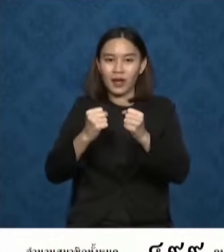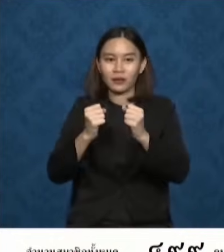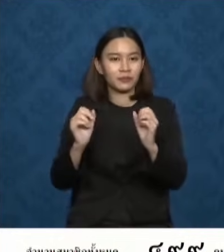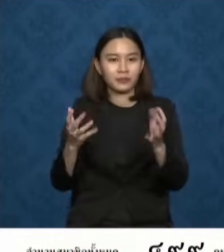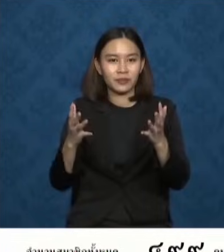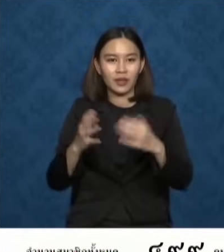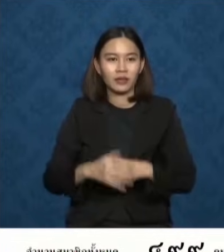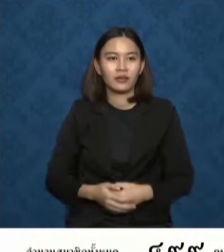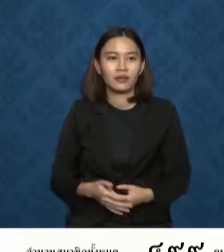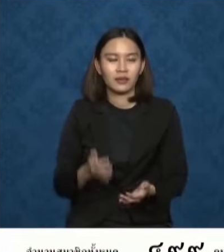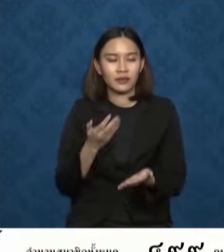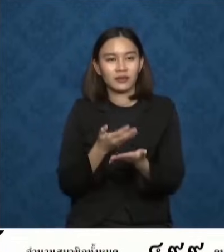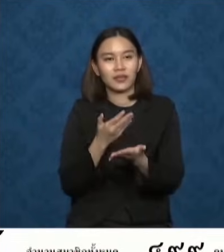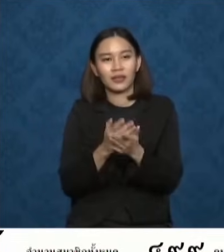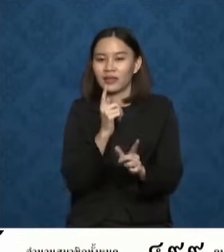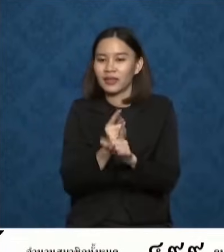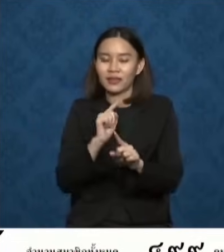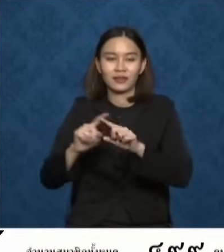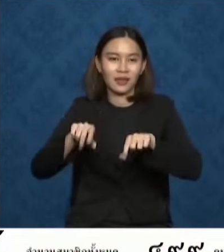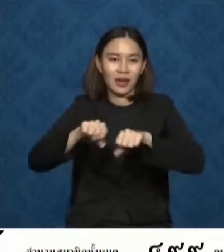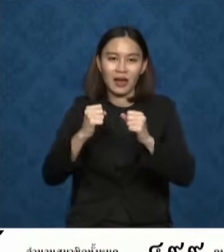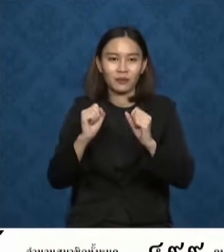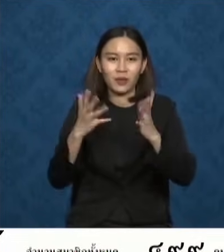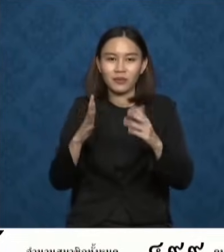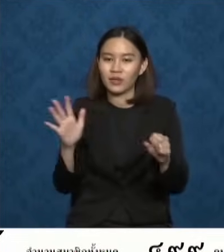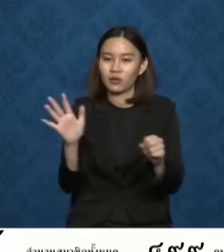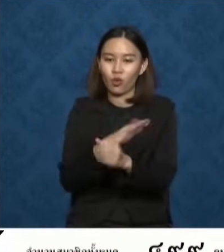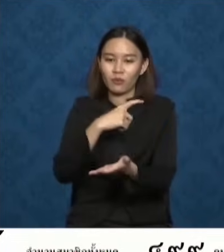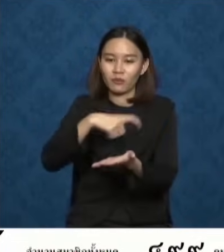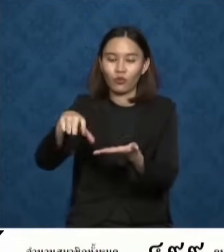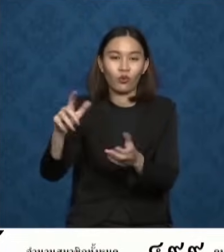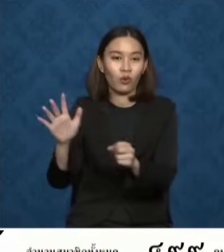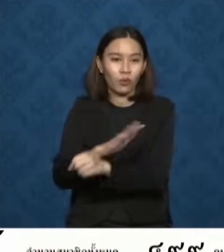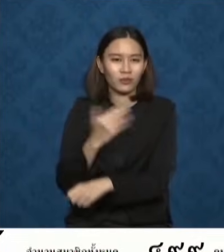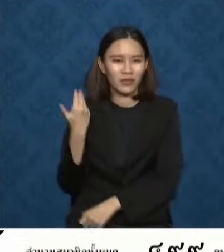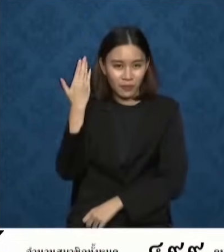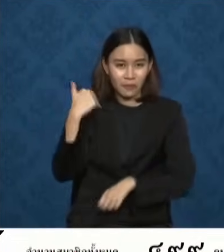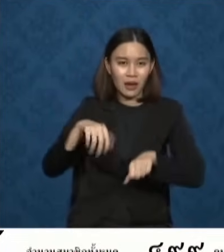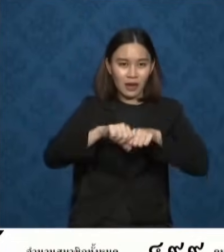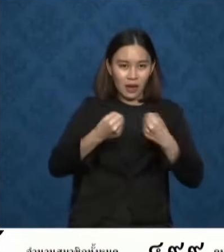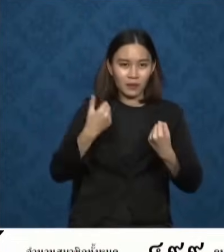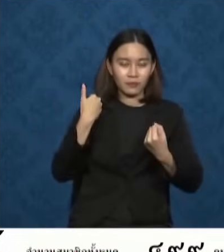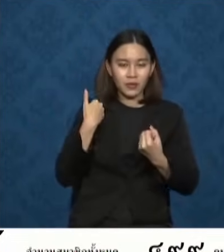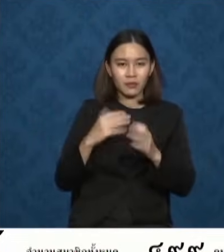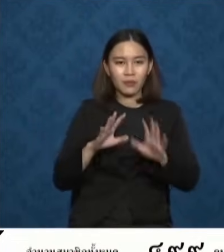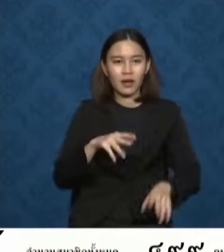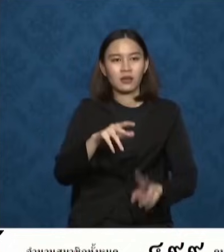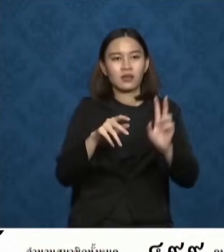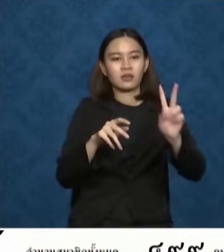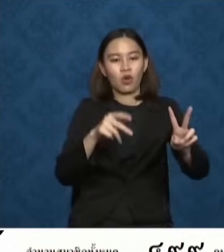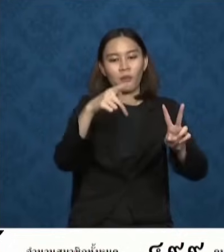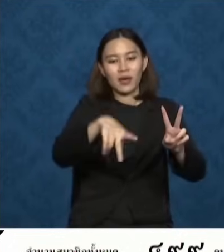เราไม่หักเบี้ยประกอบเลี้ยงไม่หักก็รับเต็มศพที่ผ่านมารับหักนะเดือนนึง 2,700